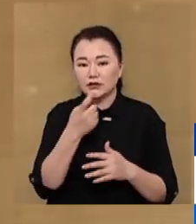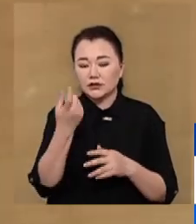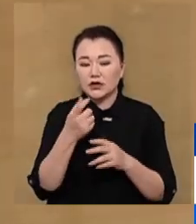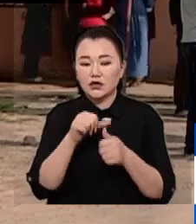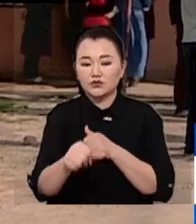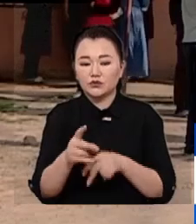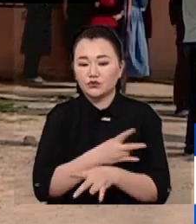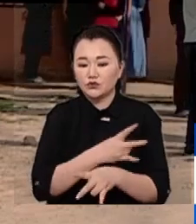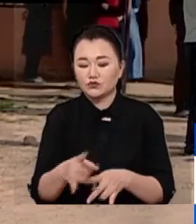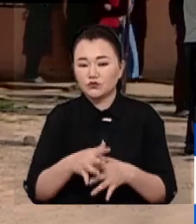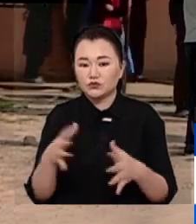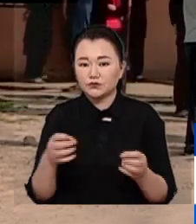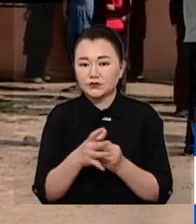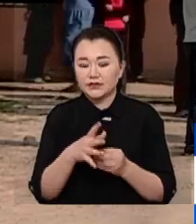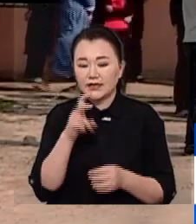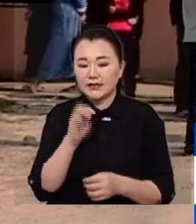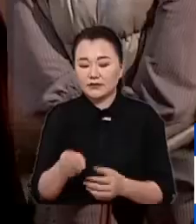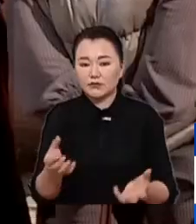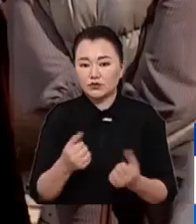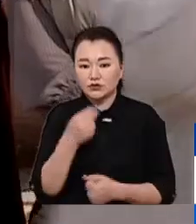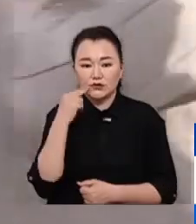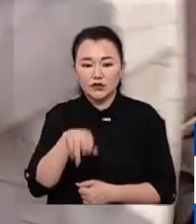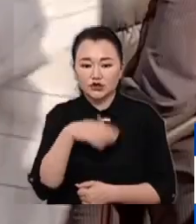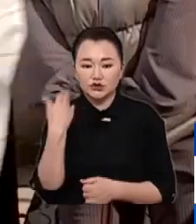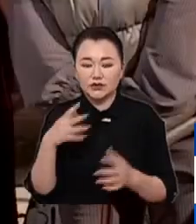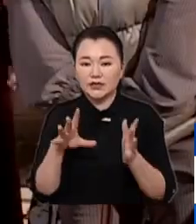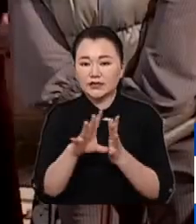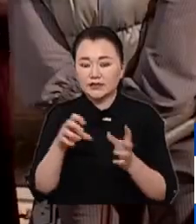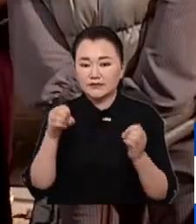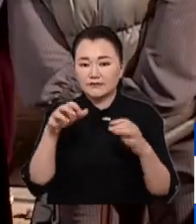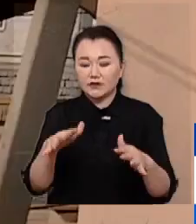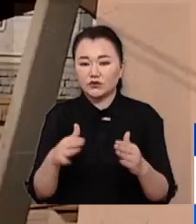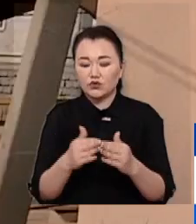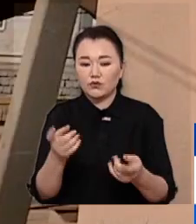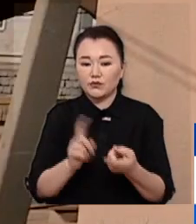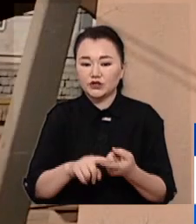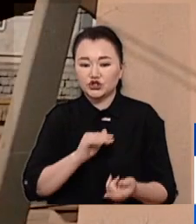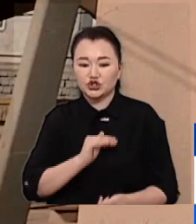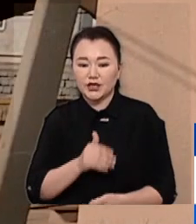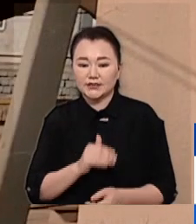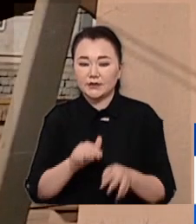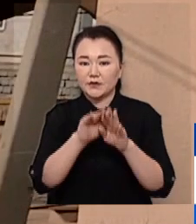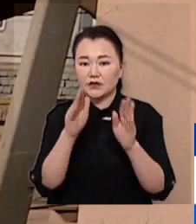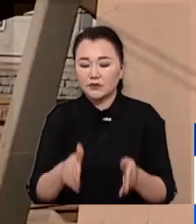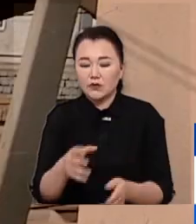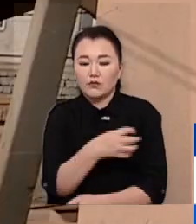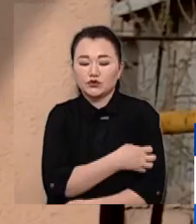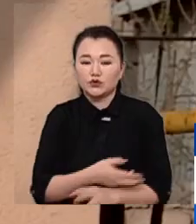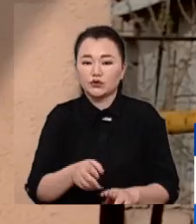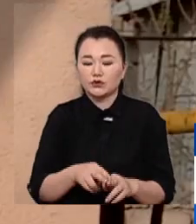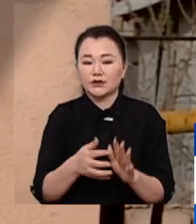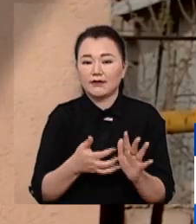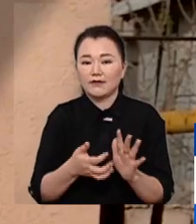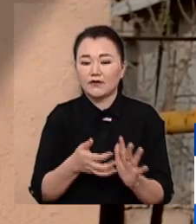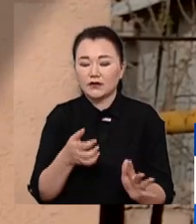ночью. Больше 15 лет они получают некачественное электричество. Дома подключены к частному трансформатору, мощности которого не